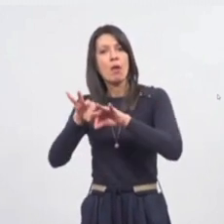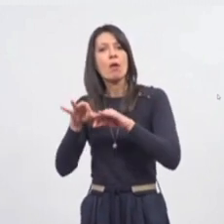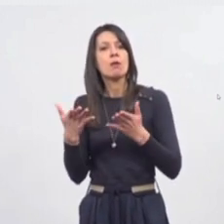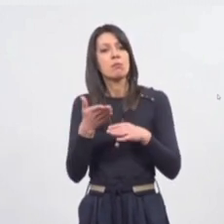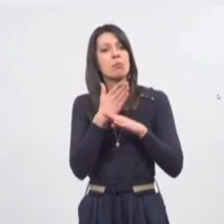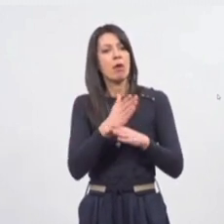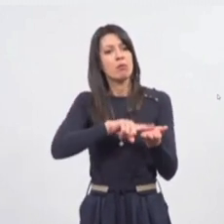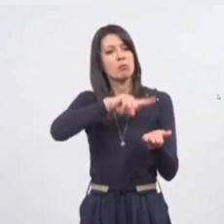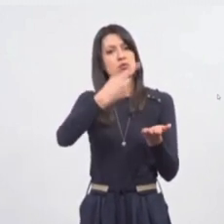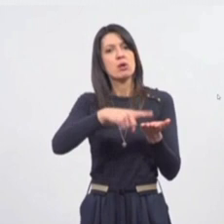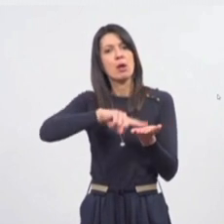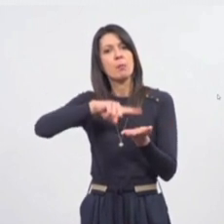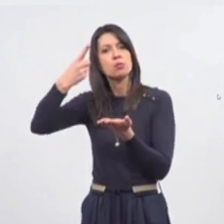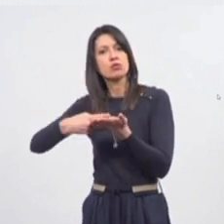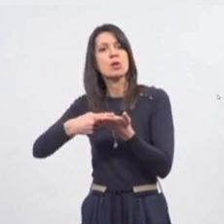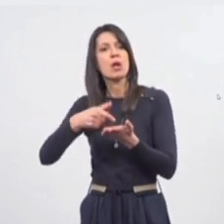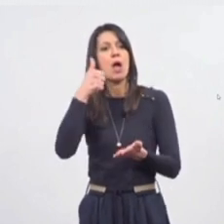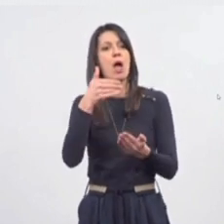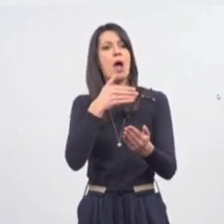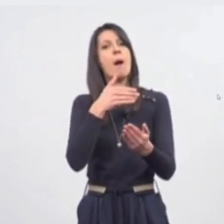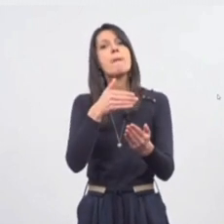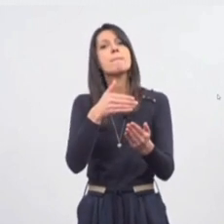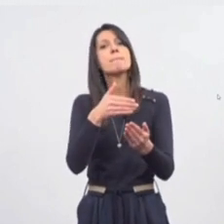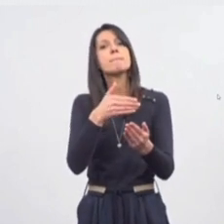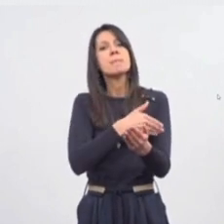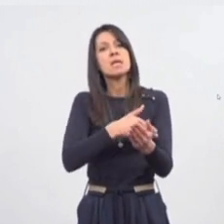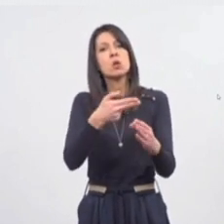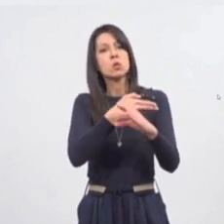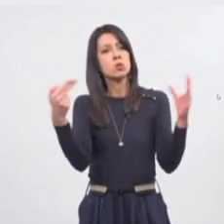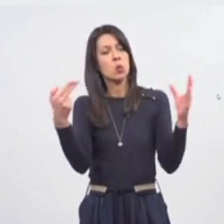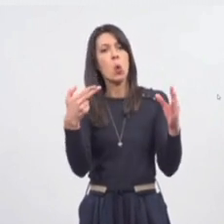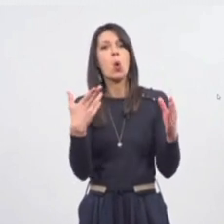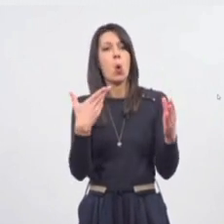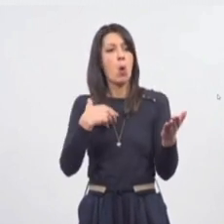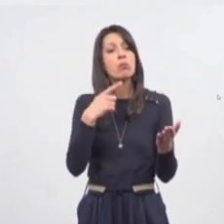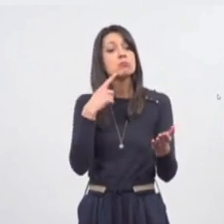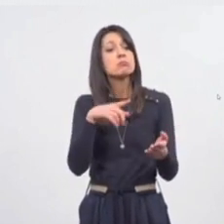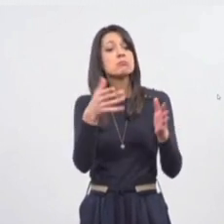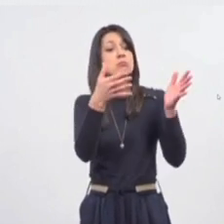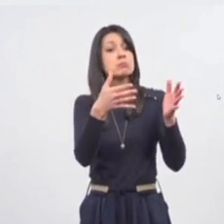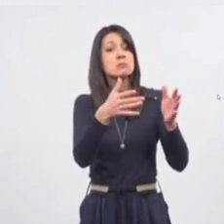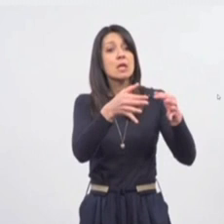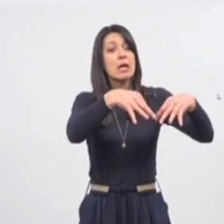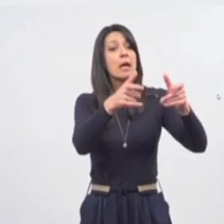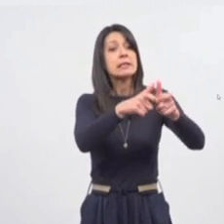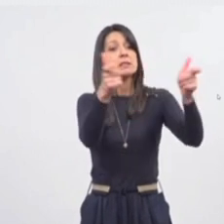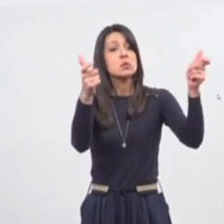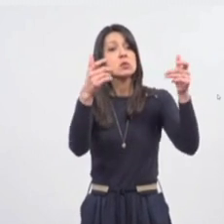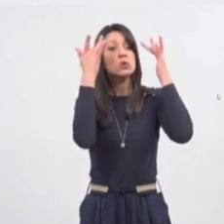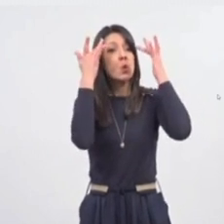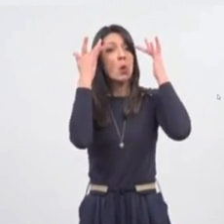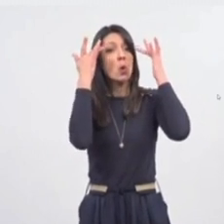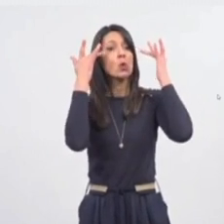débloqué un fonds de 1 million d'euros destiné à soutenir les institutions culturelles qui s'apprêtent à recevoir